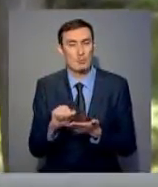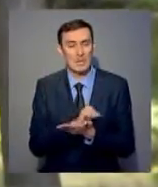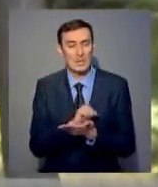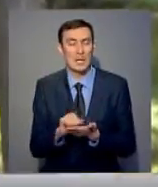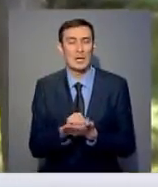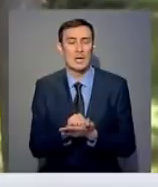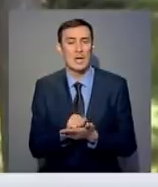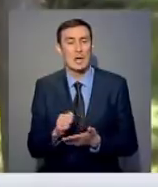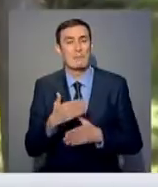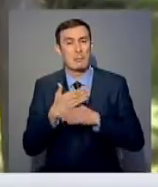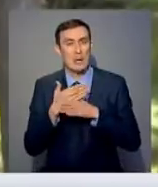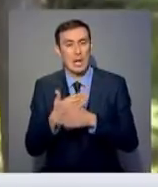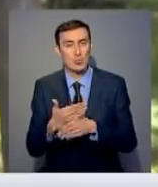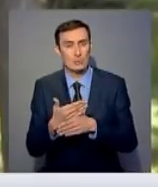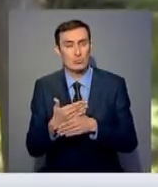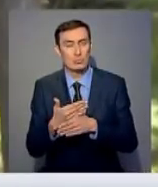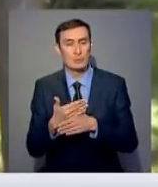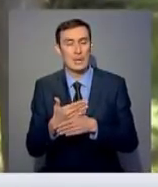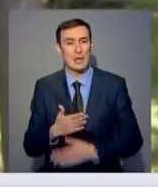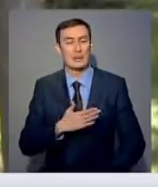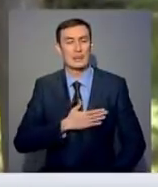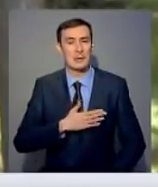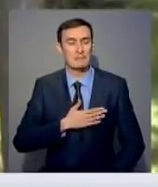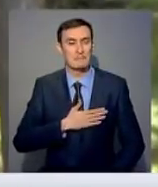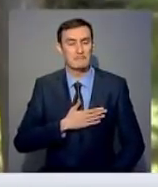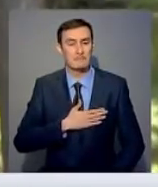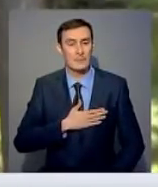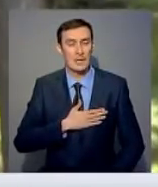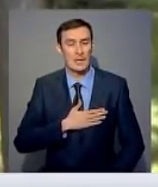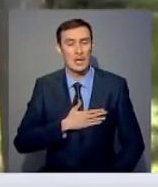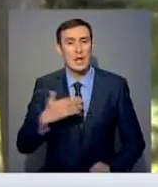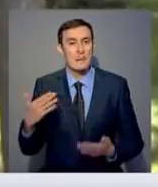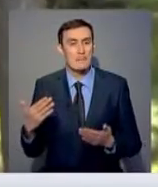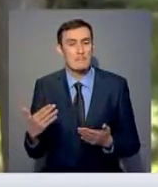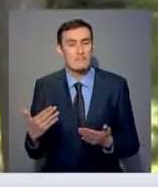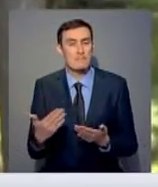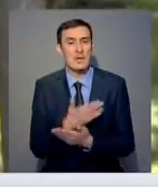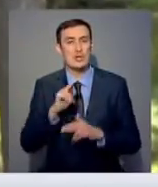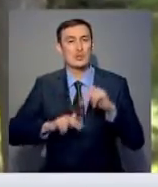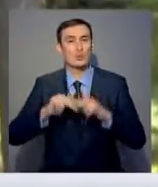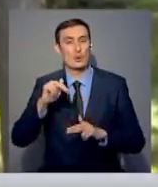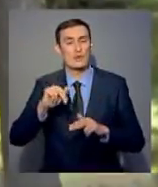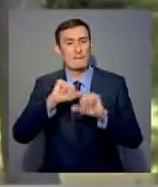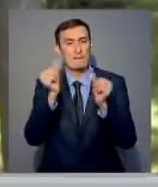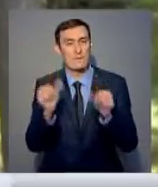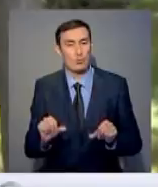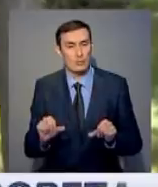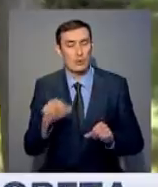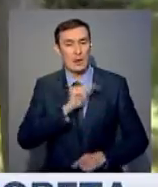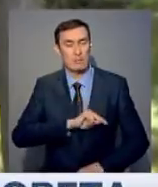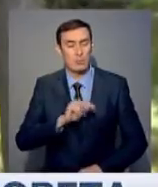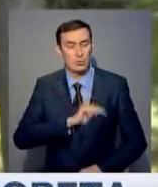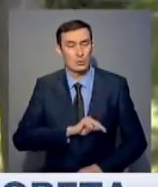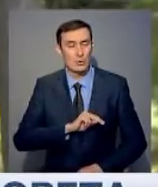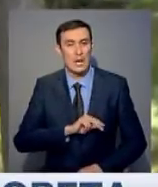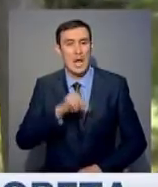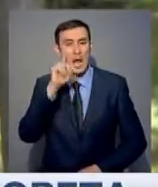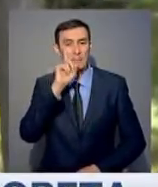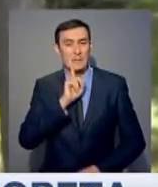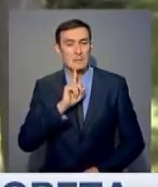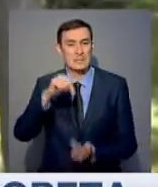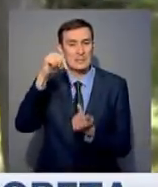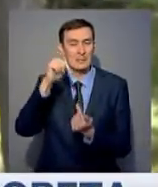помогают нам переформатирует работу оптимизировать существующие